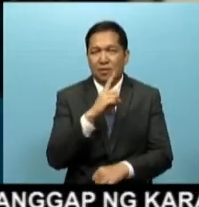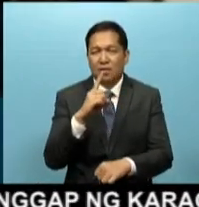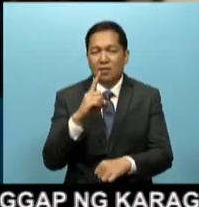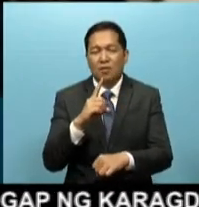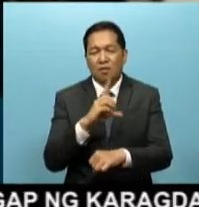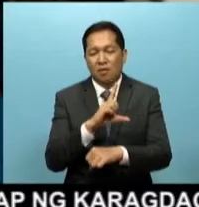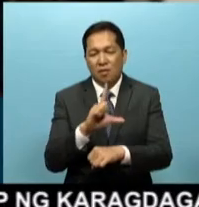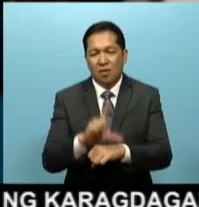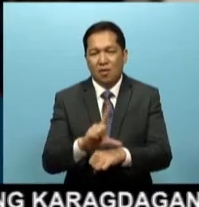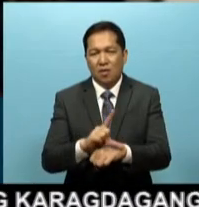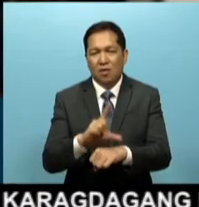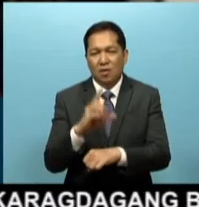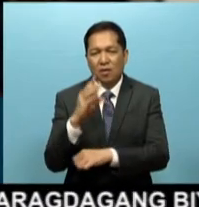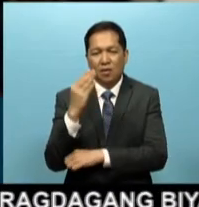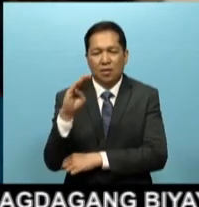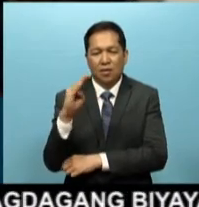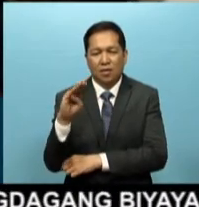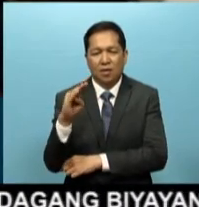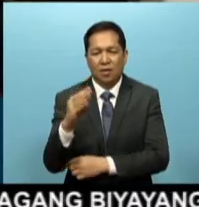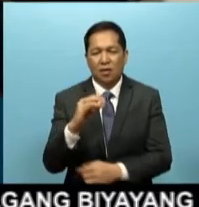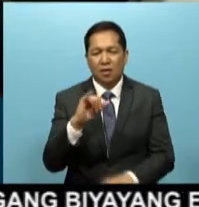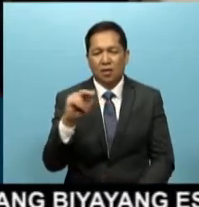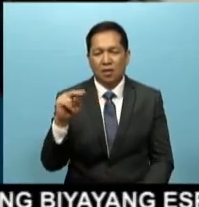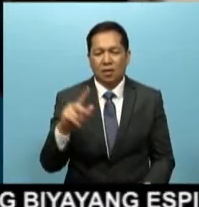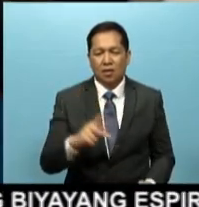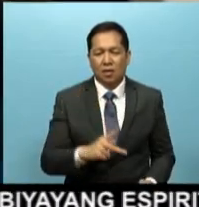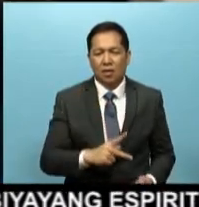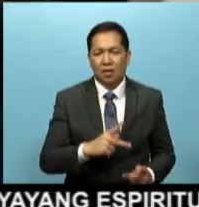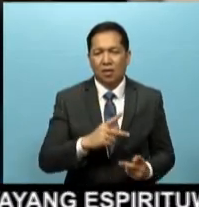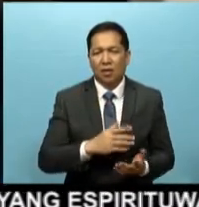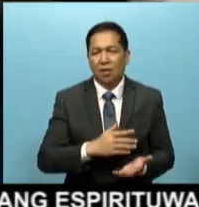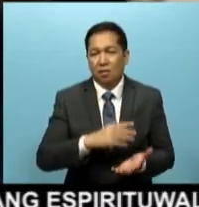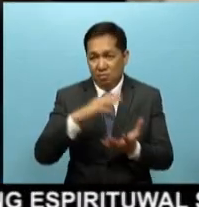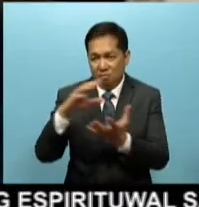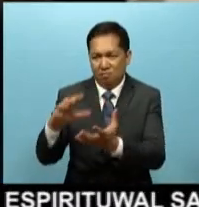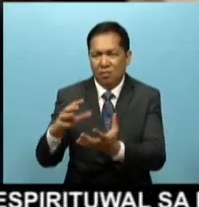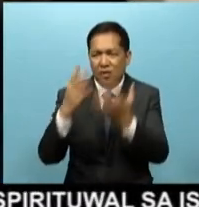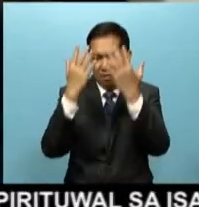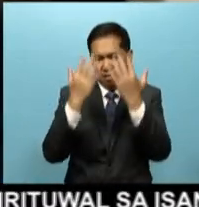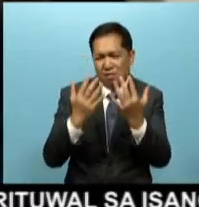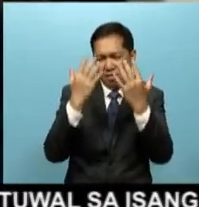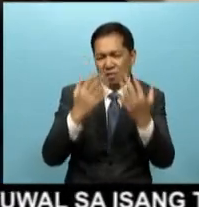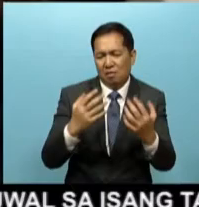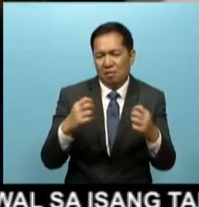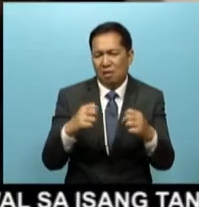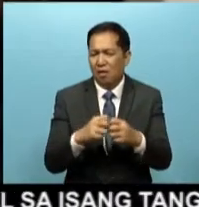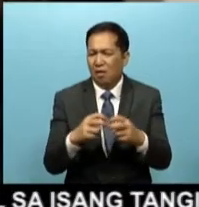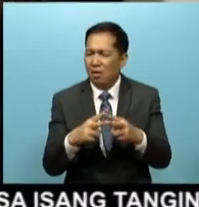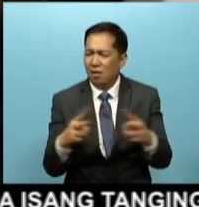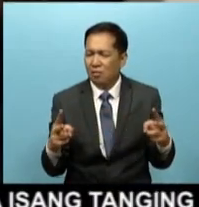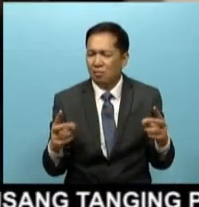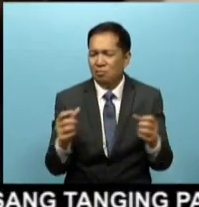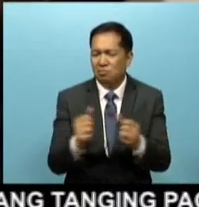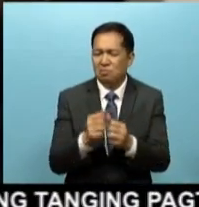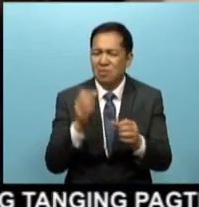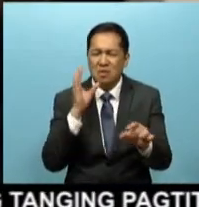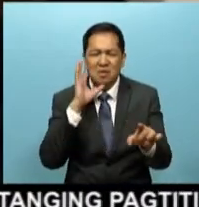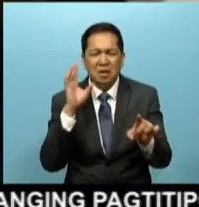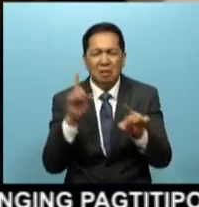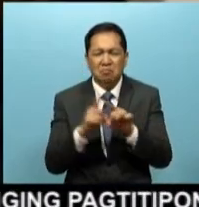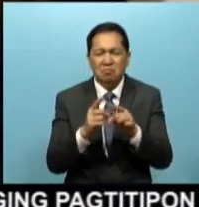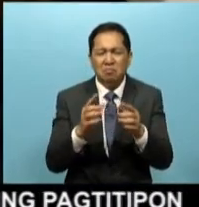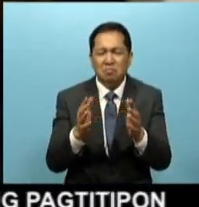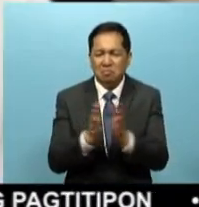sa sinagawa-activated po ngayon na INC giving po. Kahit po umuulan ay nagpatuloy po sumama ang mga kapatid at matigla